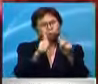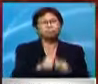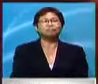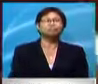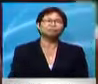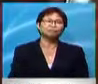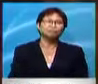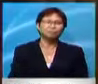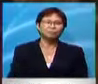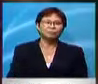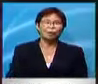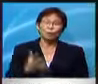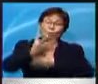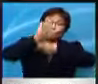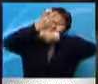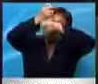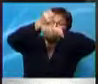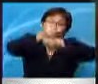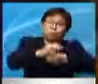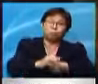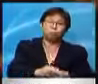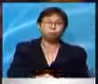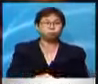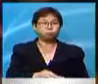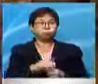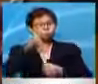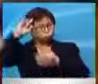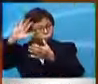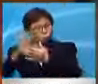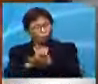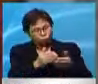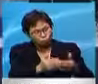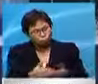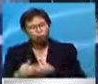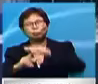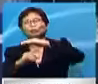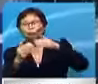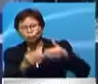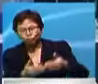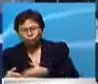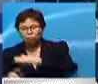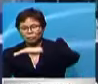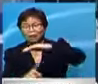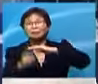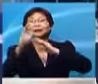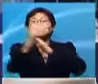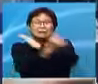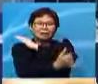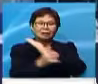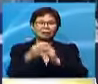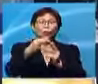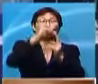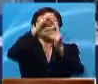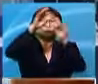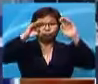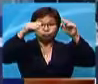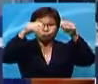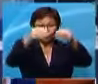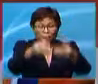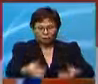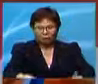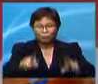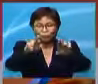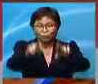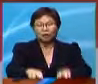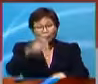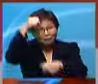menggalakan kemenangan itu menyuntik keyakinan untuk meneruskan dasar dasar negara yang mengutamakan rakyat beliau bagaimanapun mengingatkan